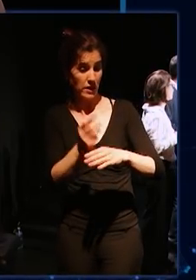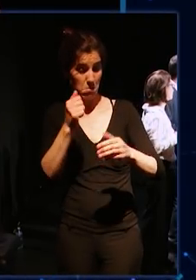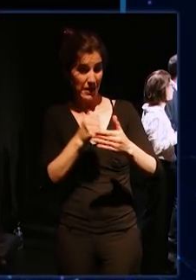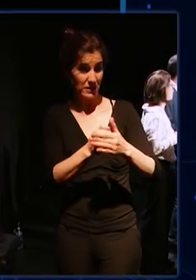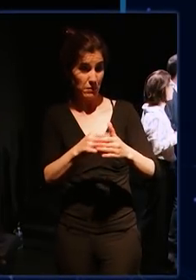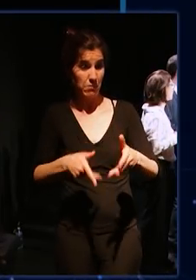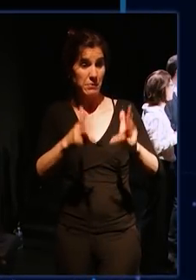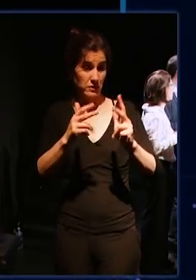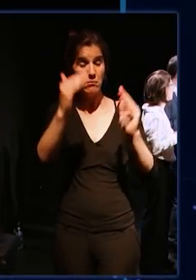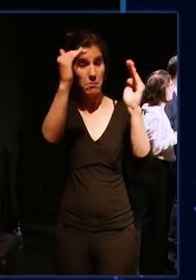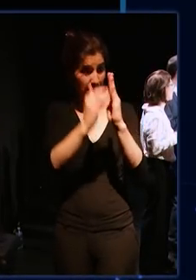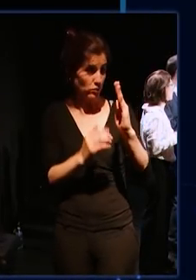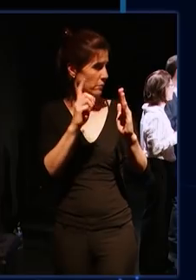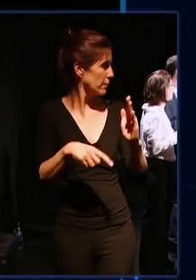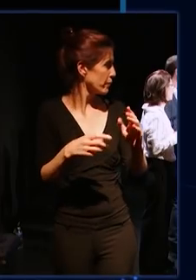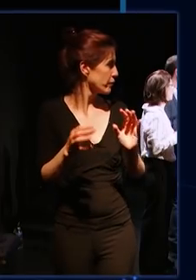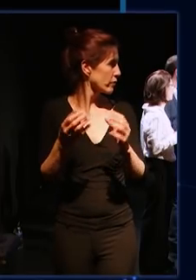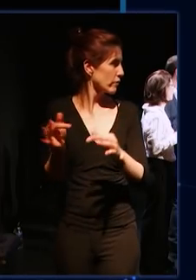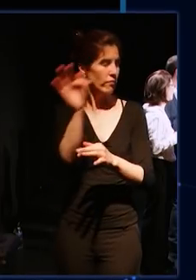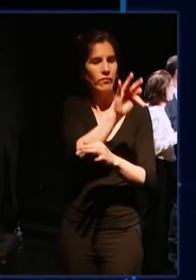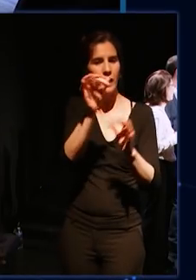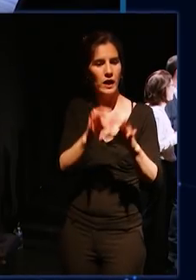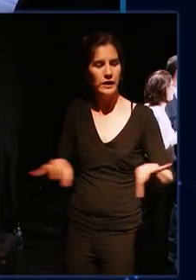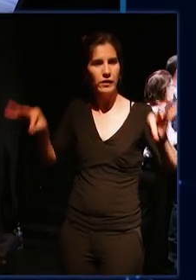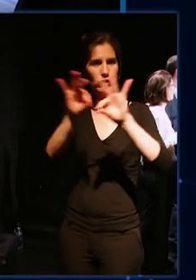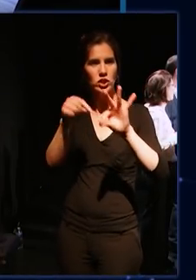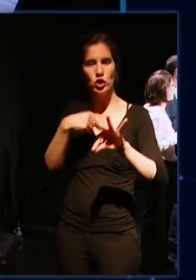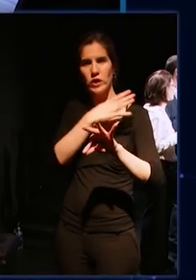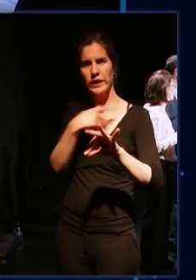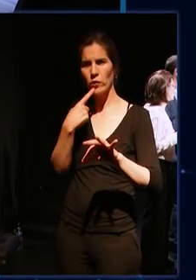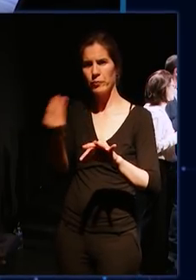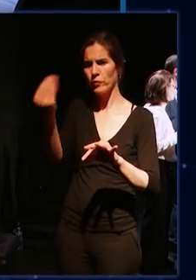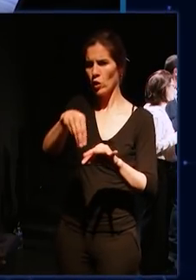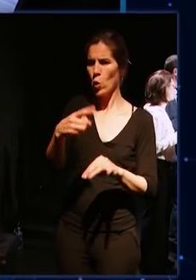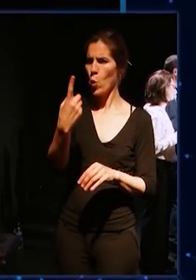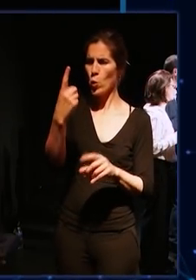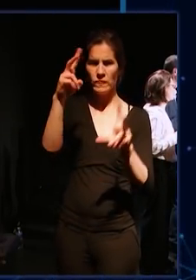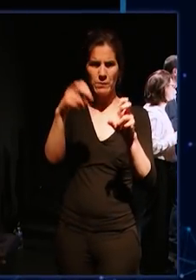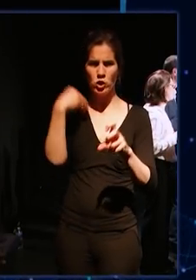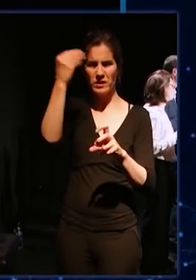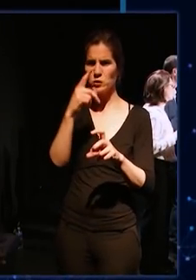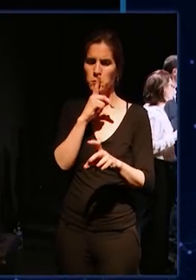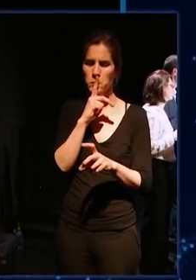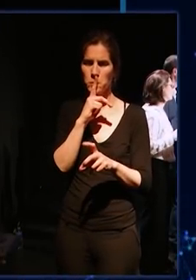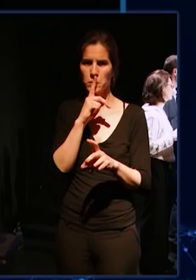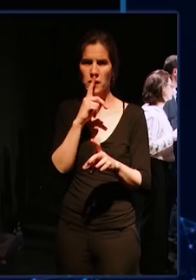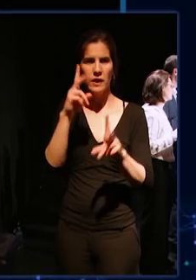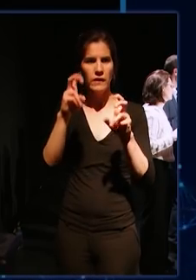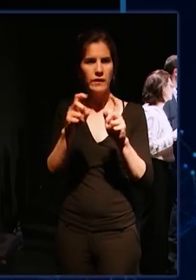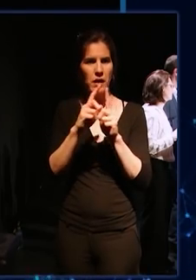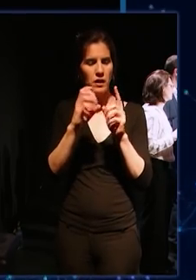poble. Quique Fuentes, d'En Comú Podem. Quiero sacar un tema que no creo que no se ha comentado todavía, que es el transporte interurbano en